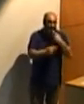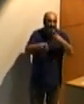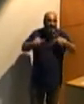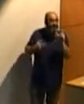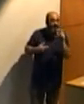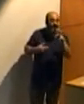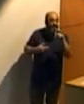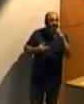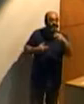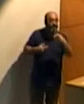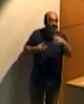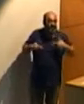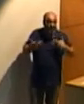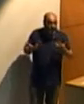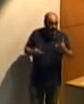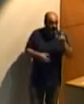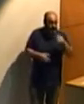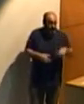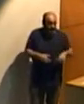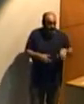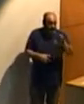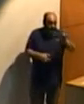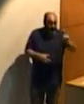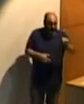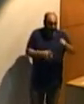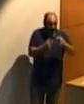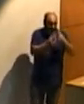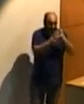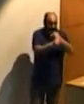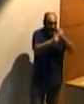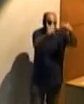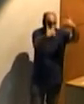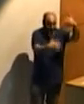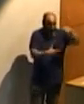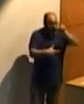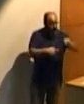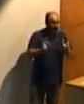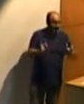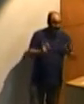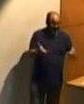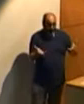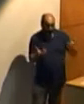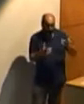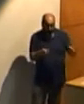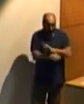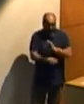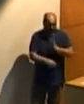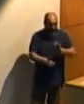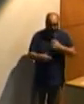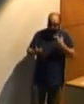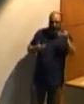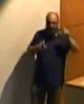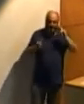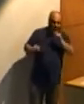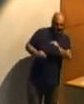du vivante tout très bien et tout insuffisantes en fait on sait pas trop on a de plus en plus de théorie qui nous permettent de penser comment le vivent la puce